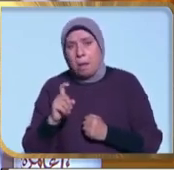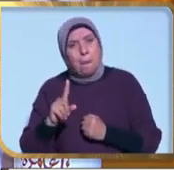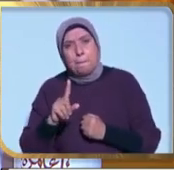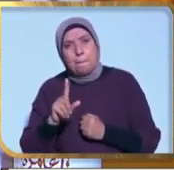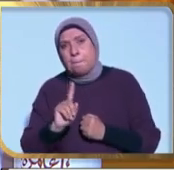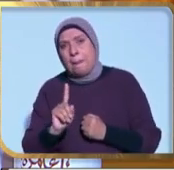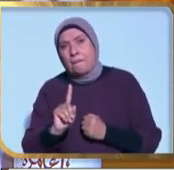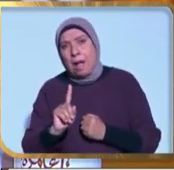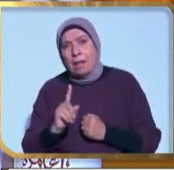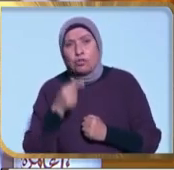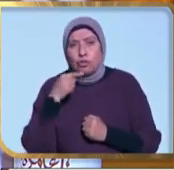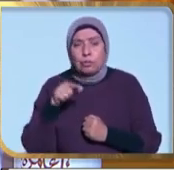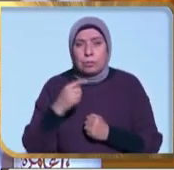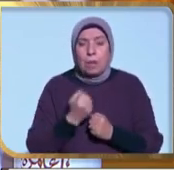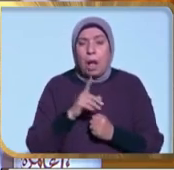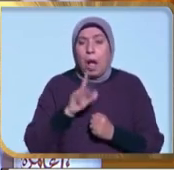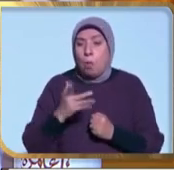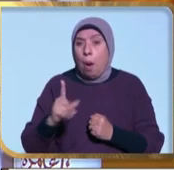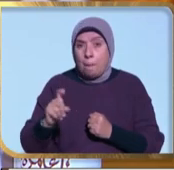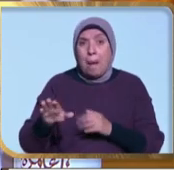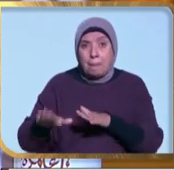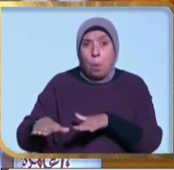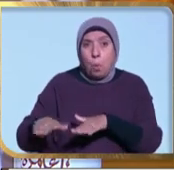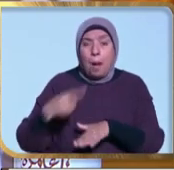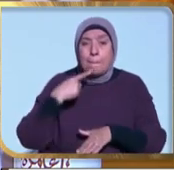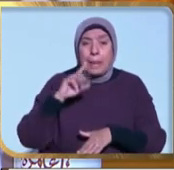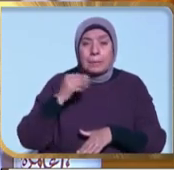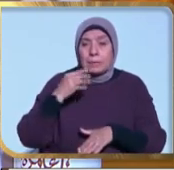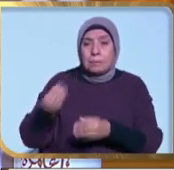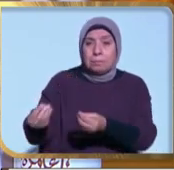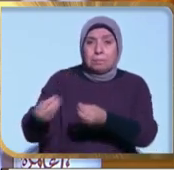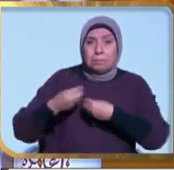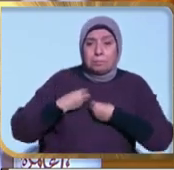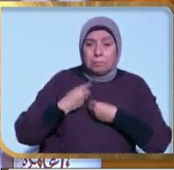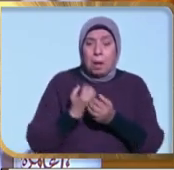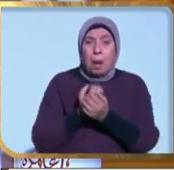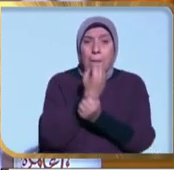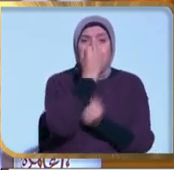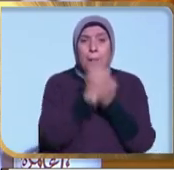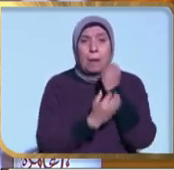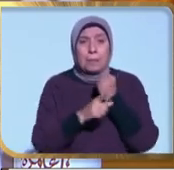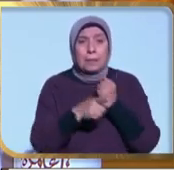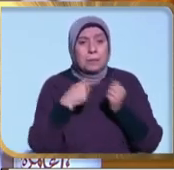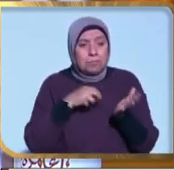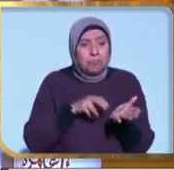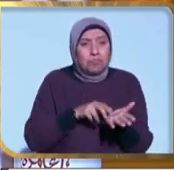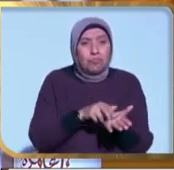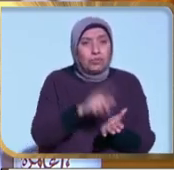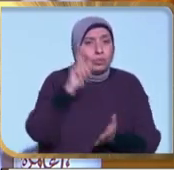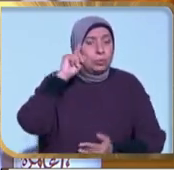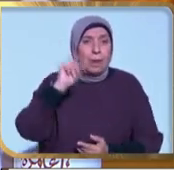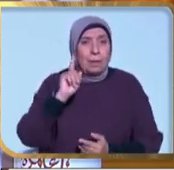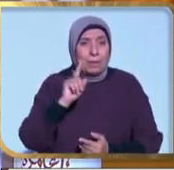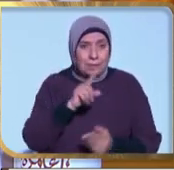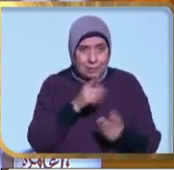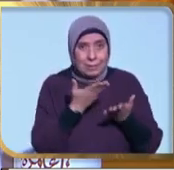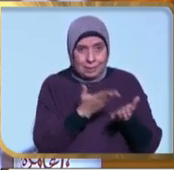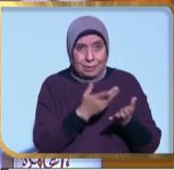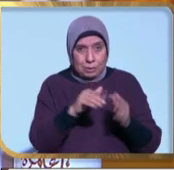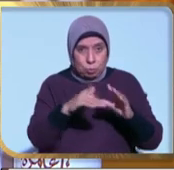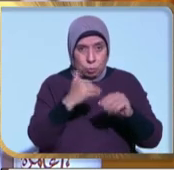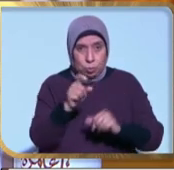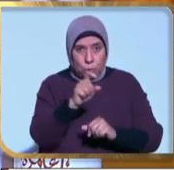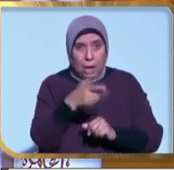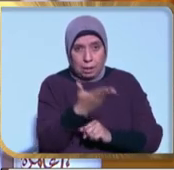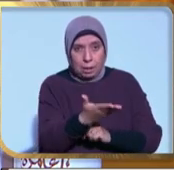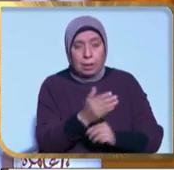او الميه موجوده لكن ما فيش حد موجود يناولني الميه زي صاحبه السؤال اللي بيسال لوالدته في الحاله